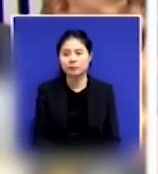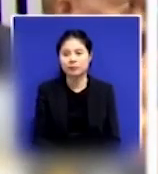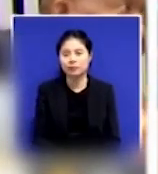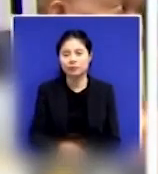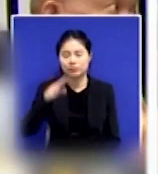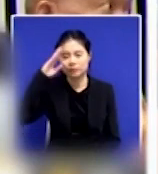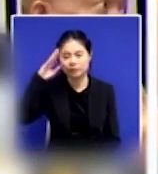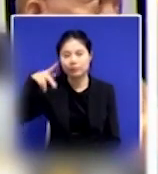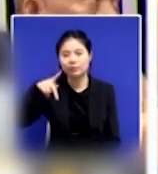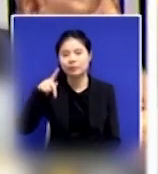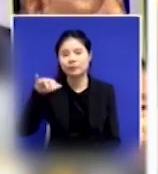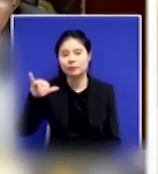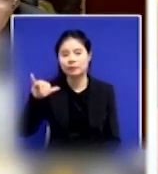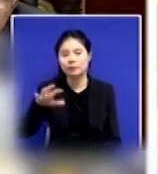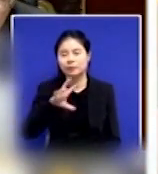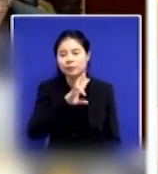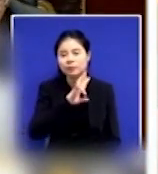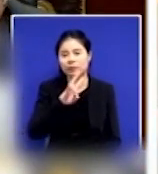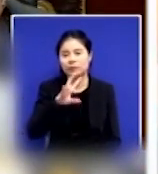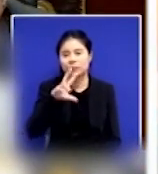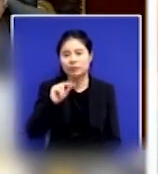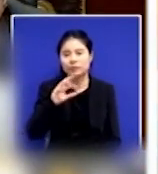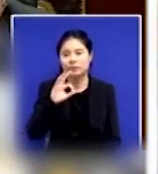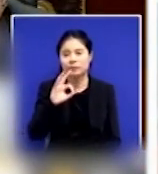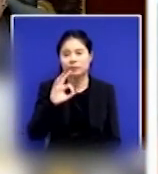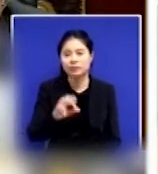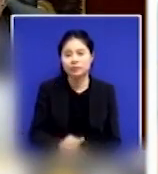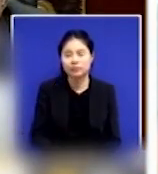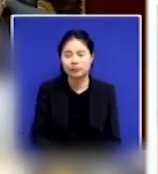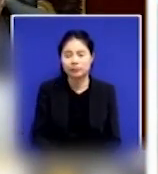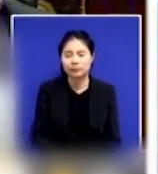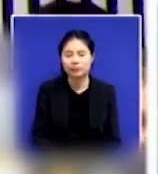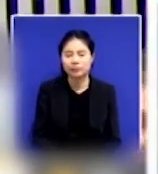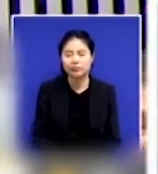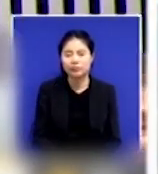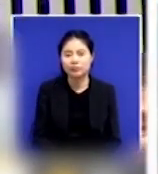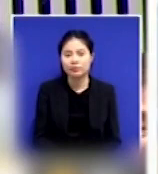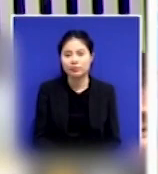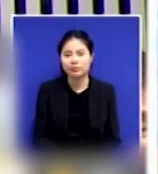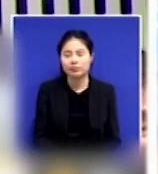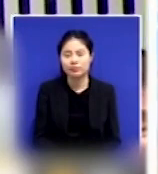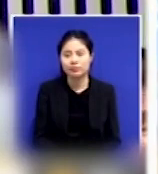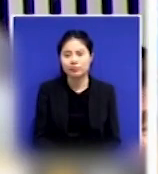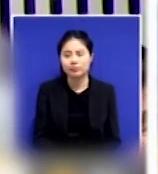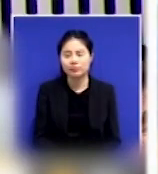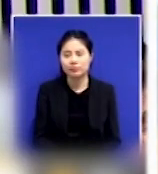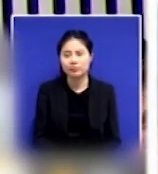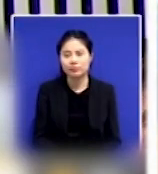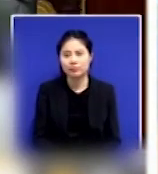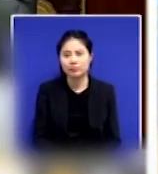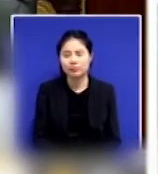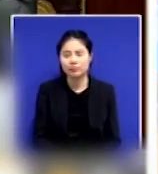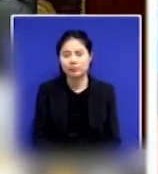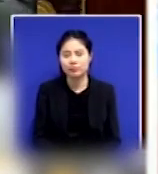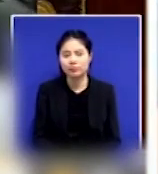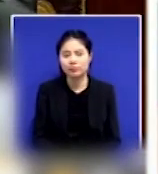ค่ะ เราไม่ห้ามเขานะครับว่าคุณจะเลือกด้วยวิธีคิดอย่างไรหนึ่งเอาหลักการ